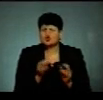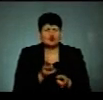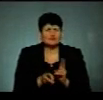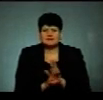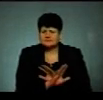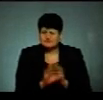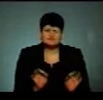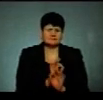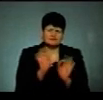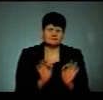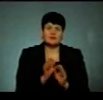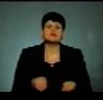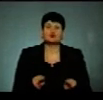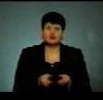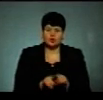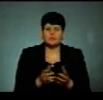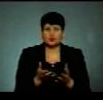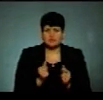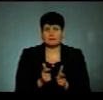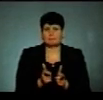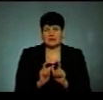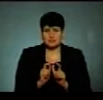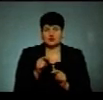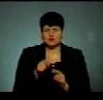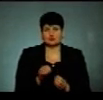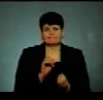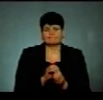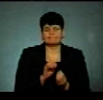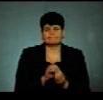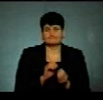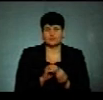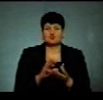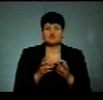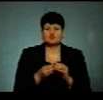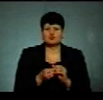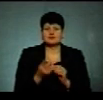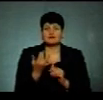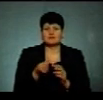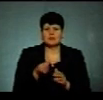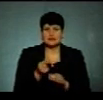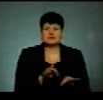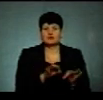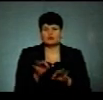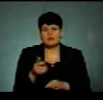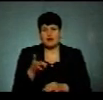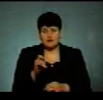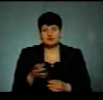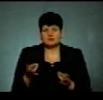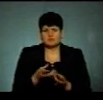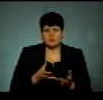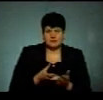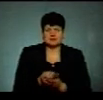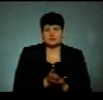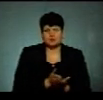готували, зовсім-зовсім, все одно ми отримуємо цю платіжку з цією сталою вартістю, тому що за транспортування газу ми все одно платимо, адже